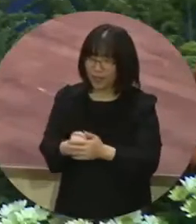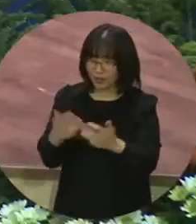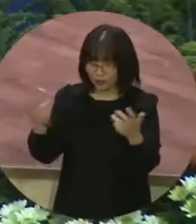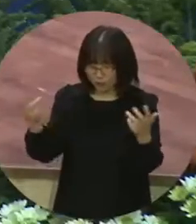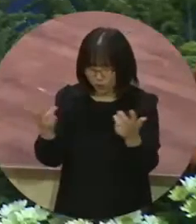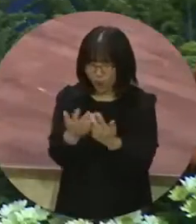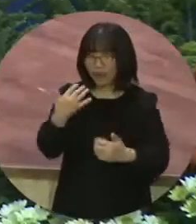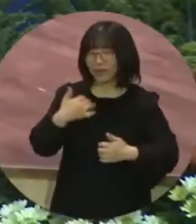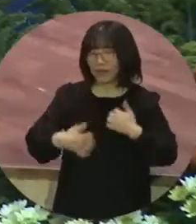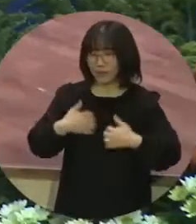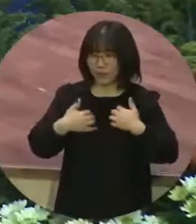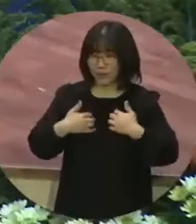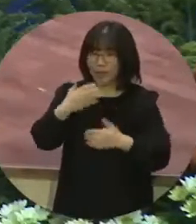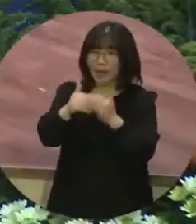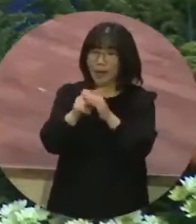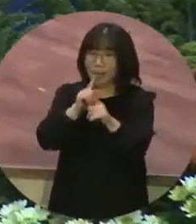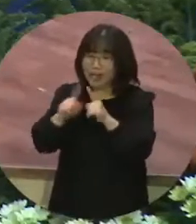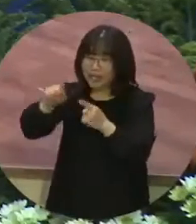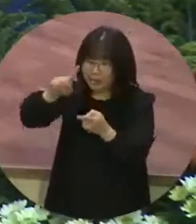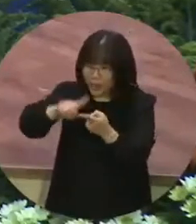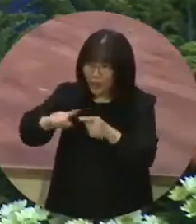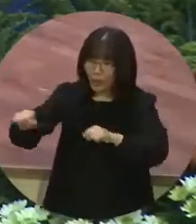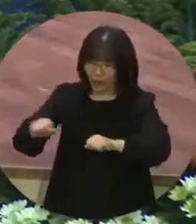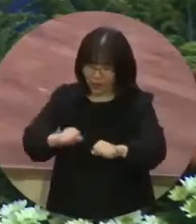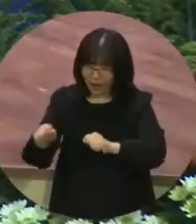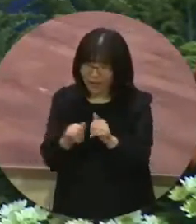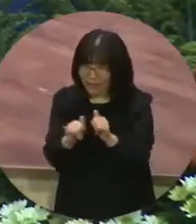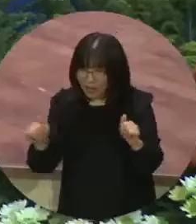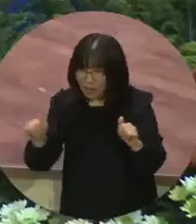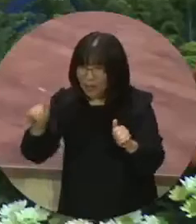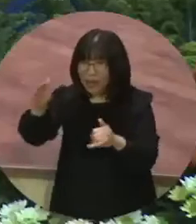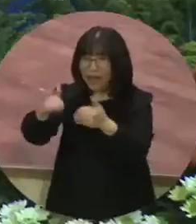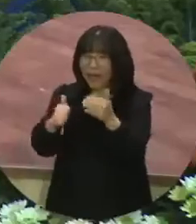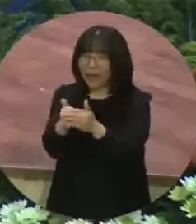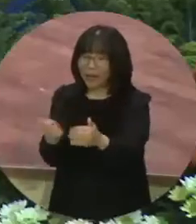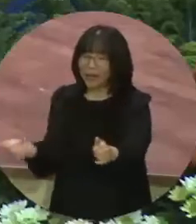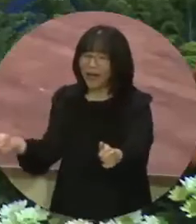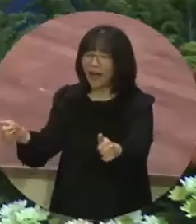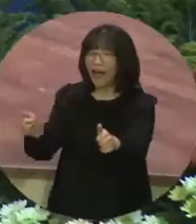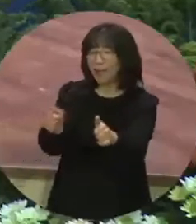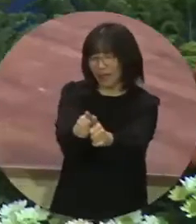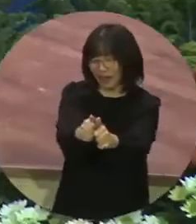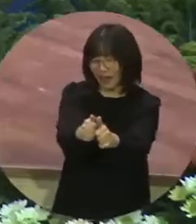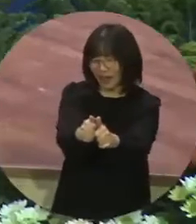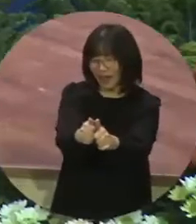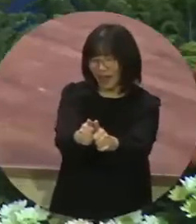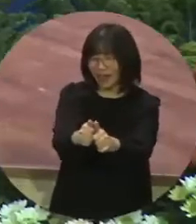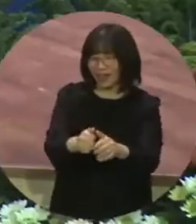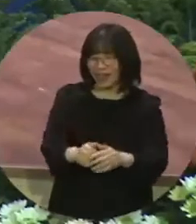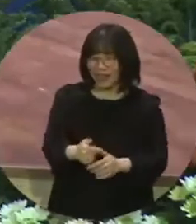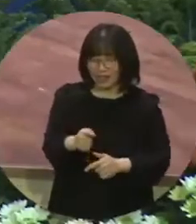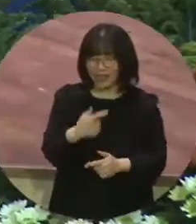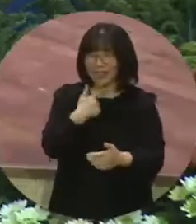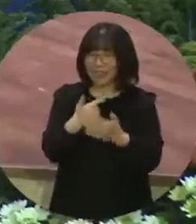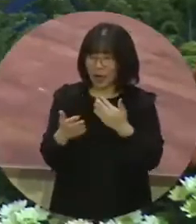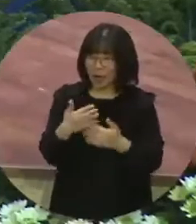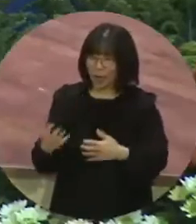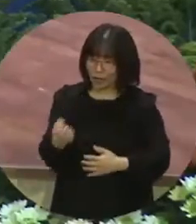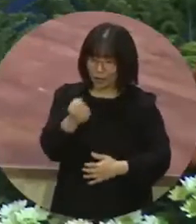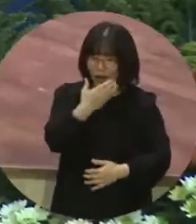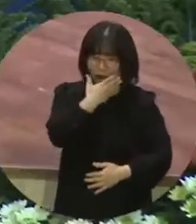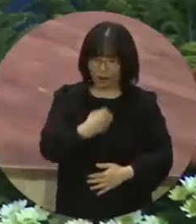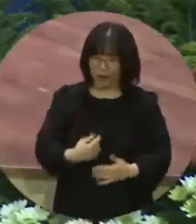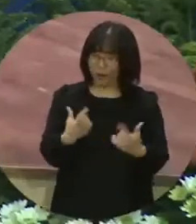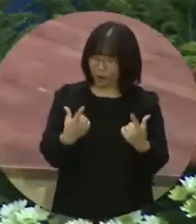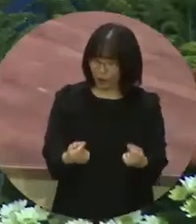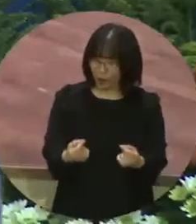기쁨, 말씀대로 행하는 사람에게 하나님이 함께 하시는 이 놀라운 응답의 체험, 이 체험 속에 아브라함처럼,